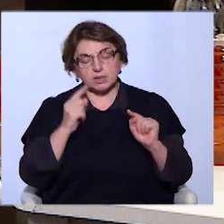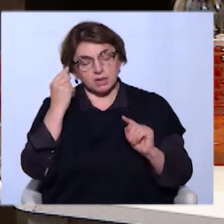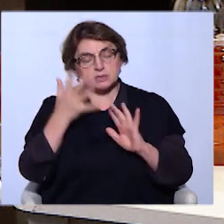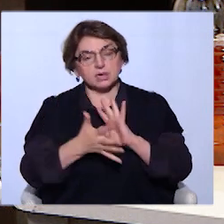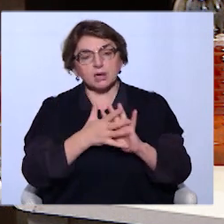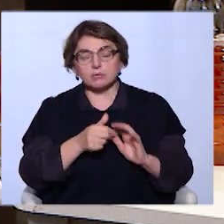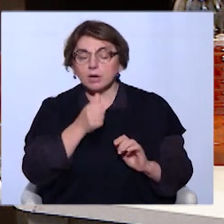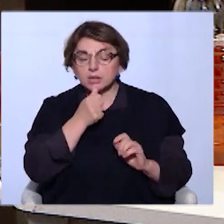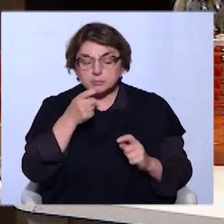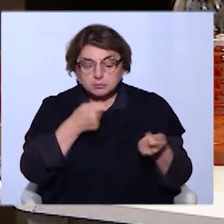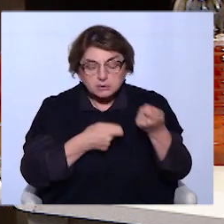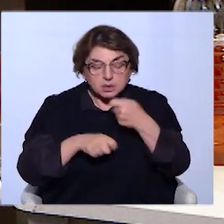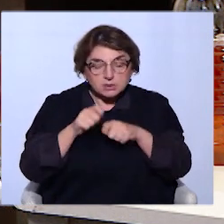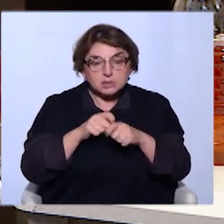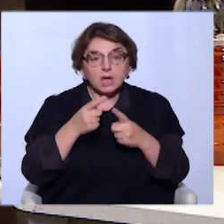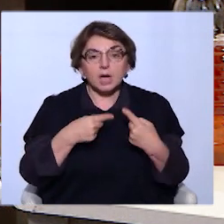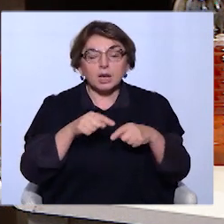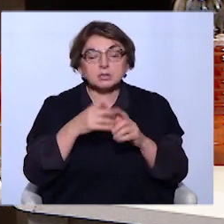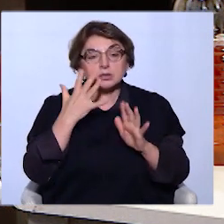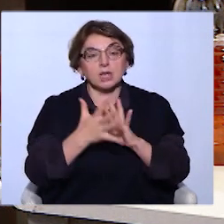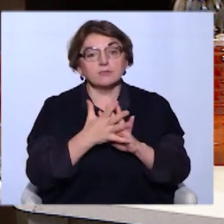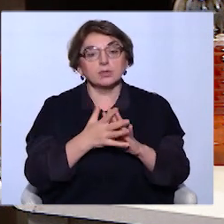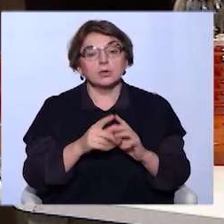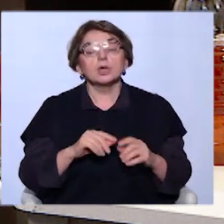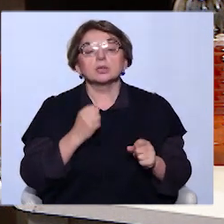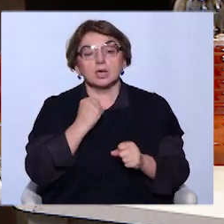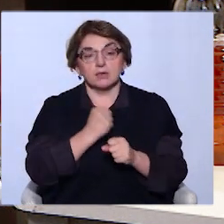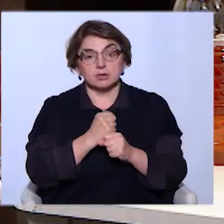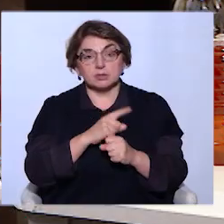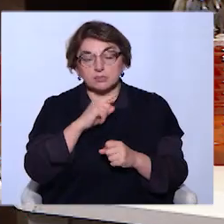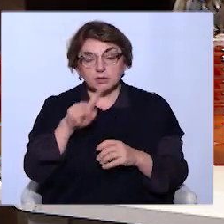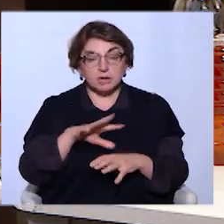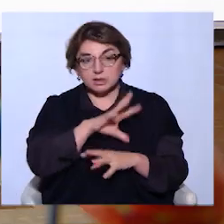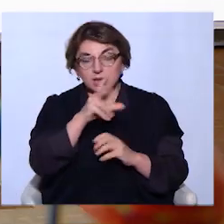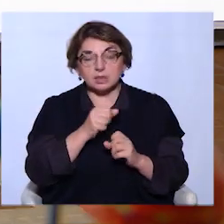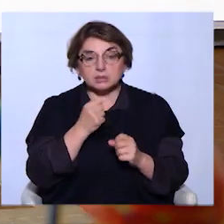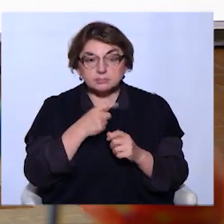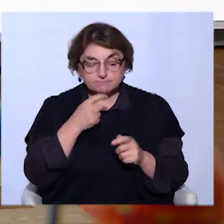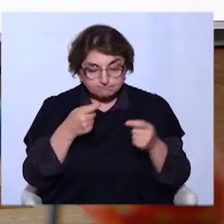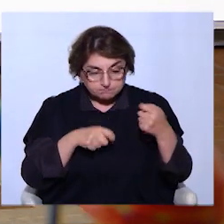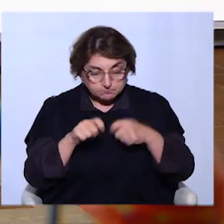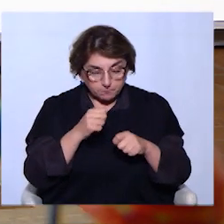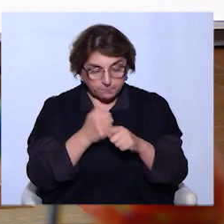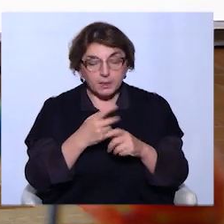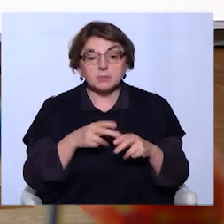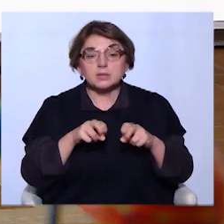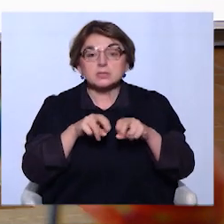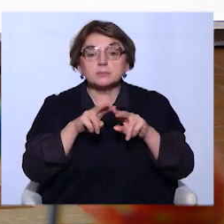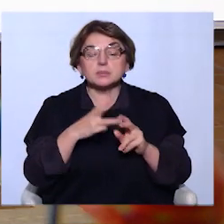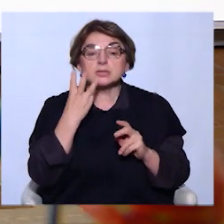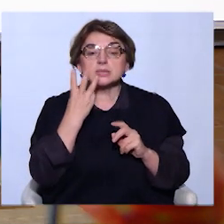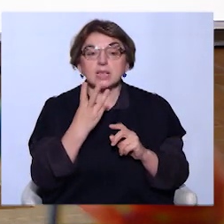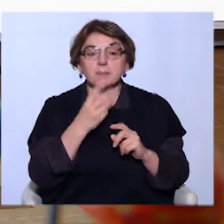ექსპერიმენტული ნაწილითაც, თეორიული ნაწილითაც და მას ასე შეუდგეთ კვლევას. ამისათვის მოვიტანე